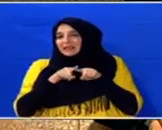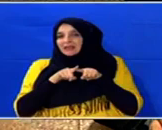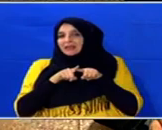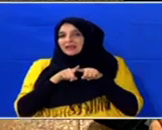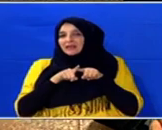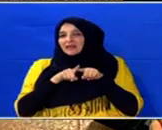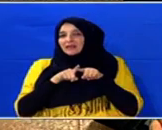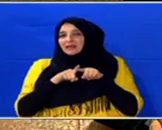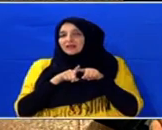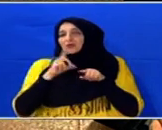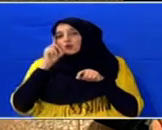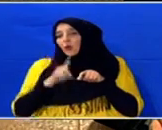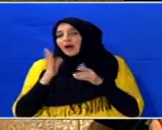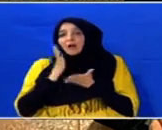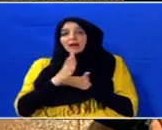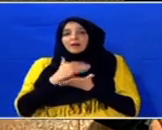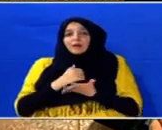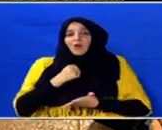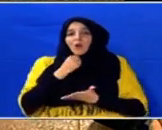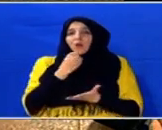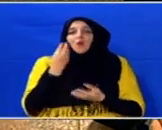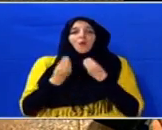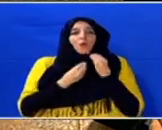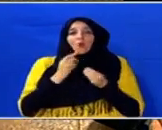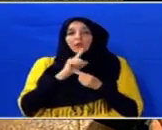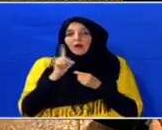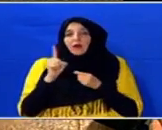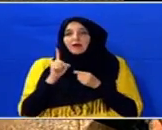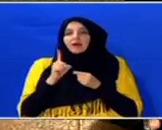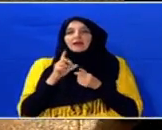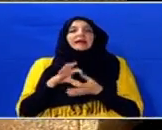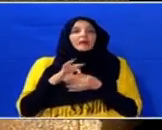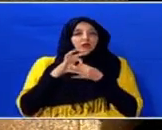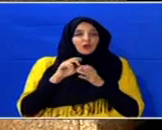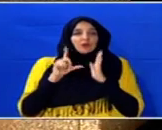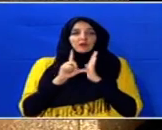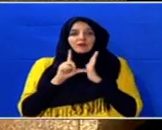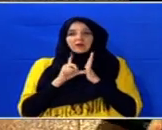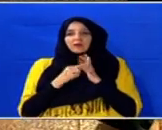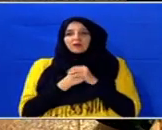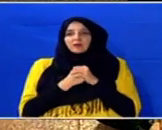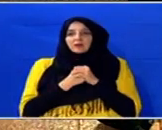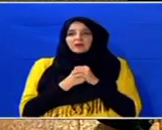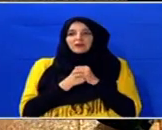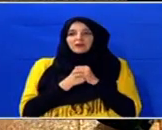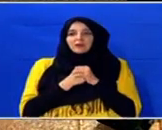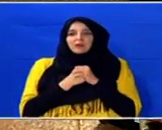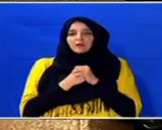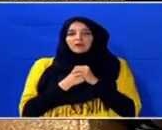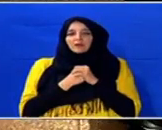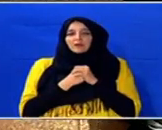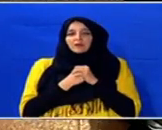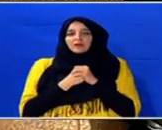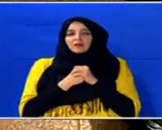نساش شرعيا ودستوريا يعني انت طالب بالسدس هو يحب الشيخ